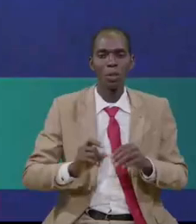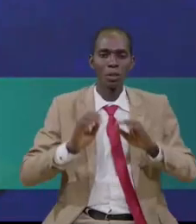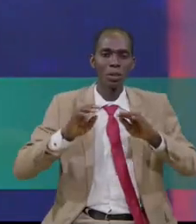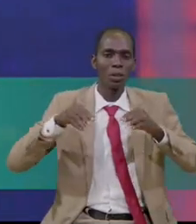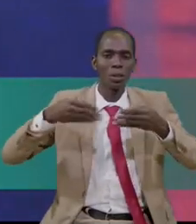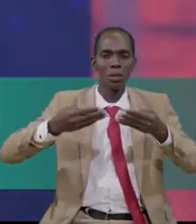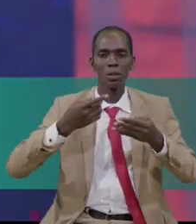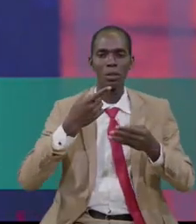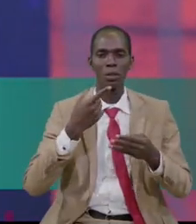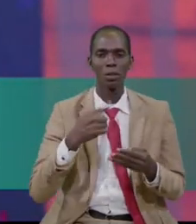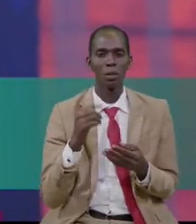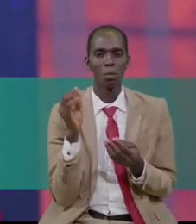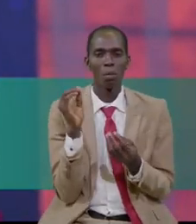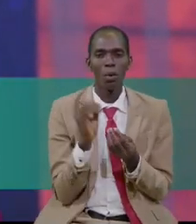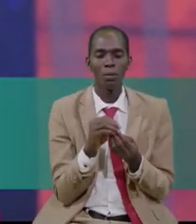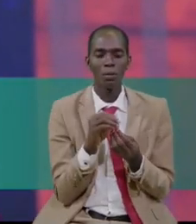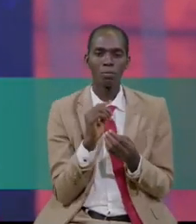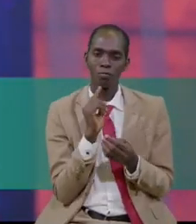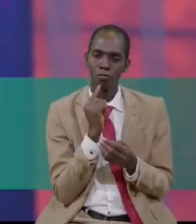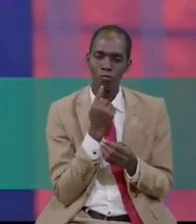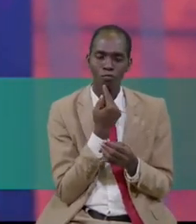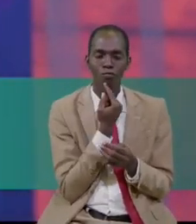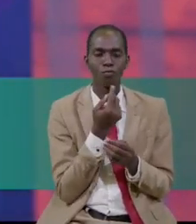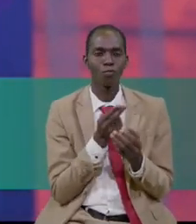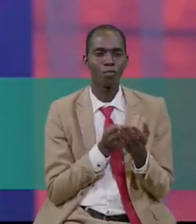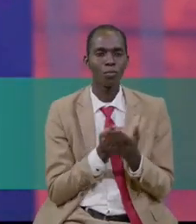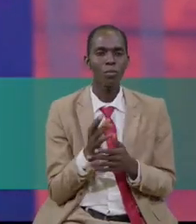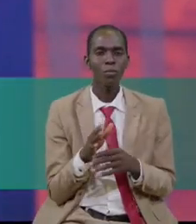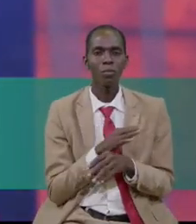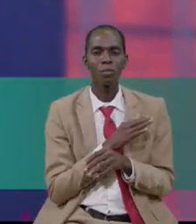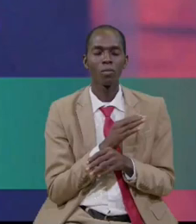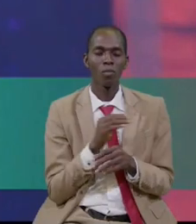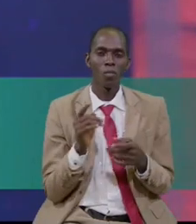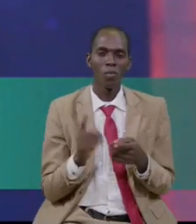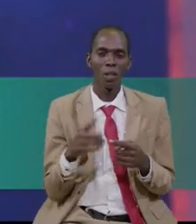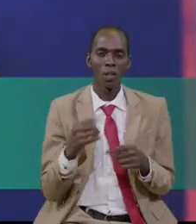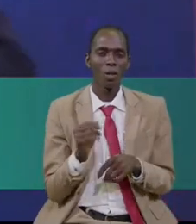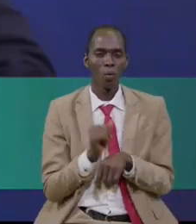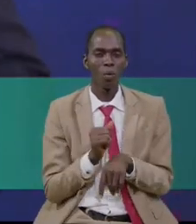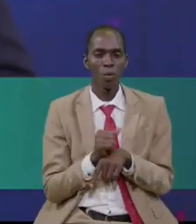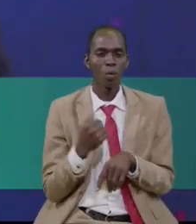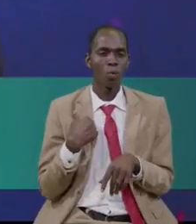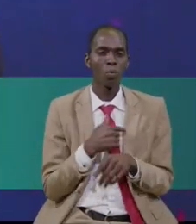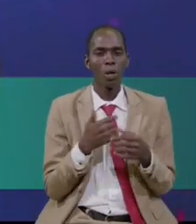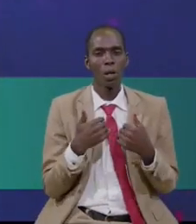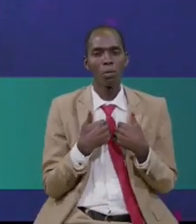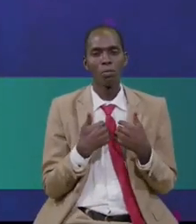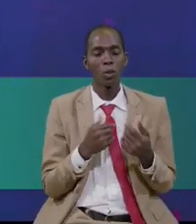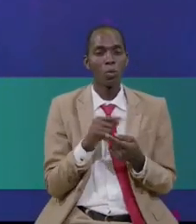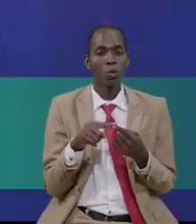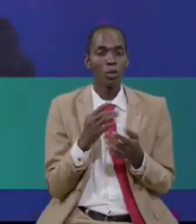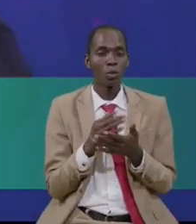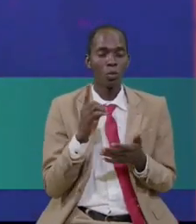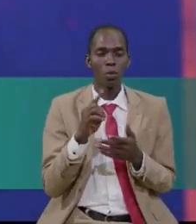nous attacher aux choses que nous avons attendues. Quand quelqu'un va vers le